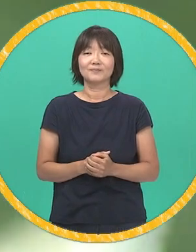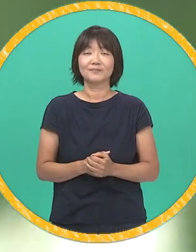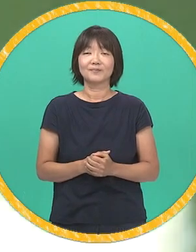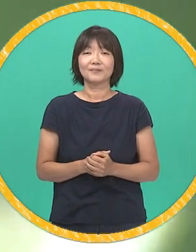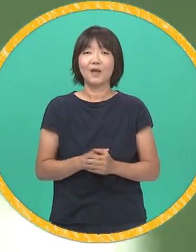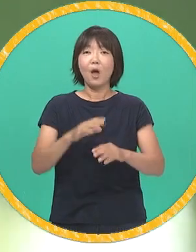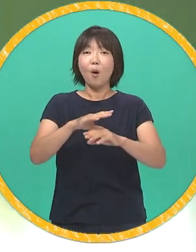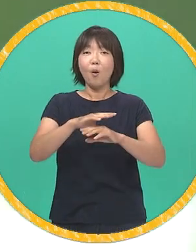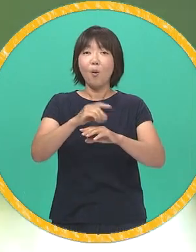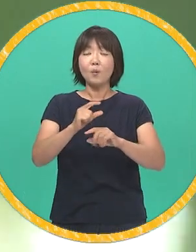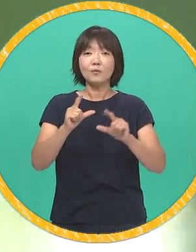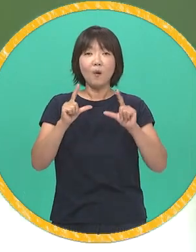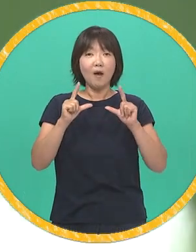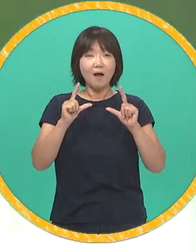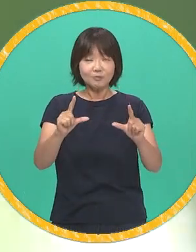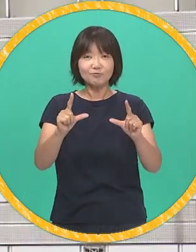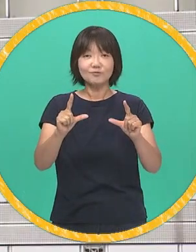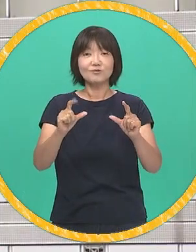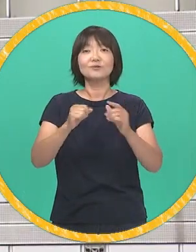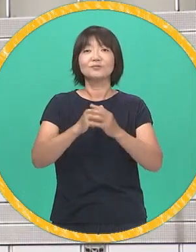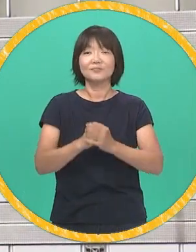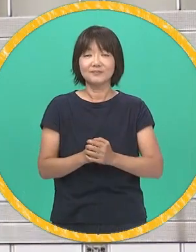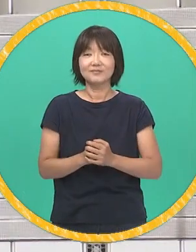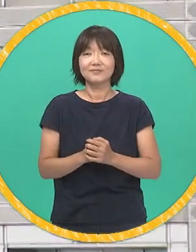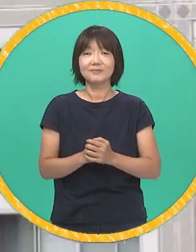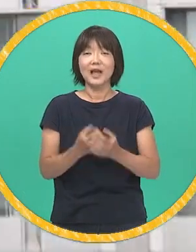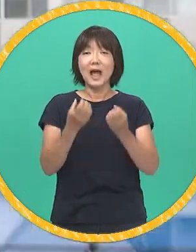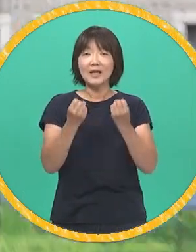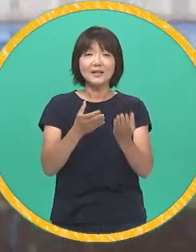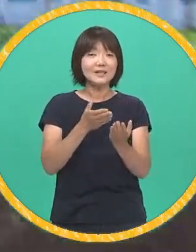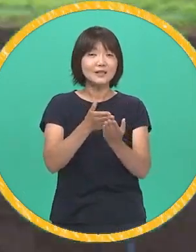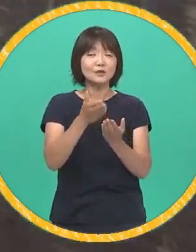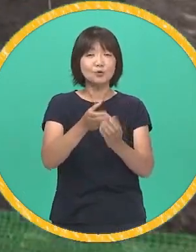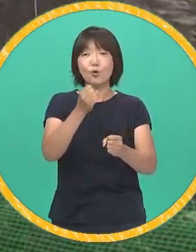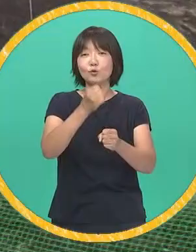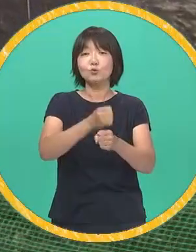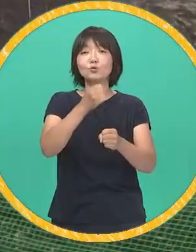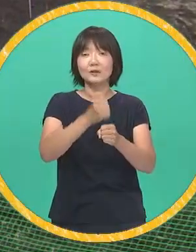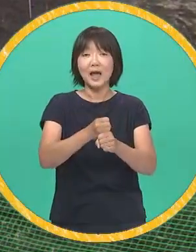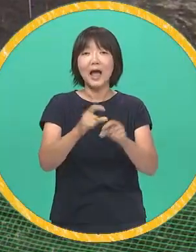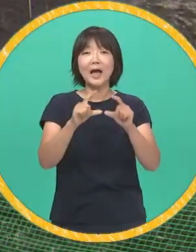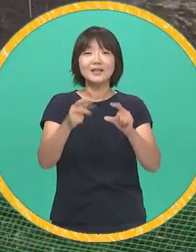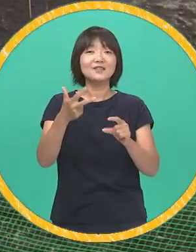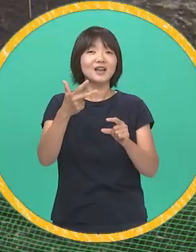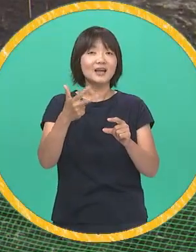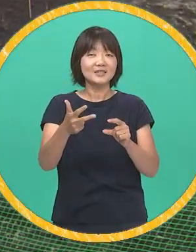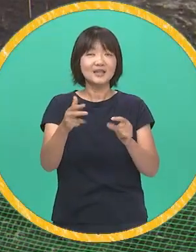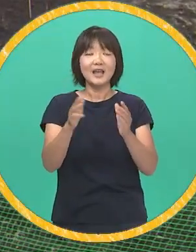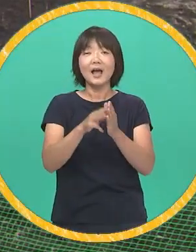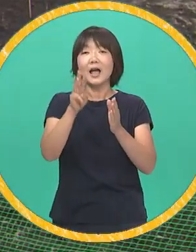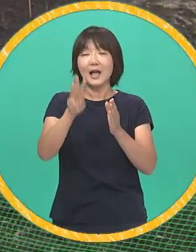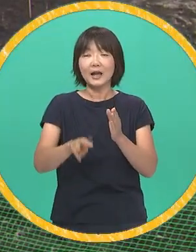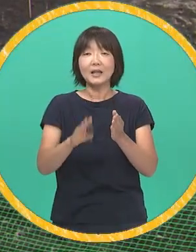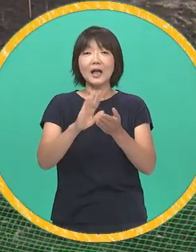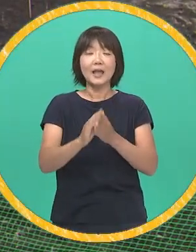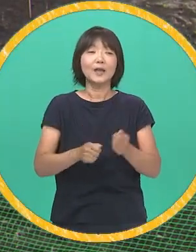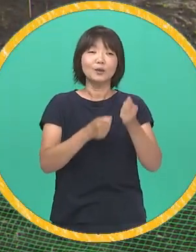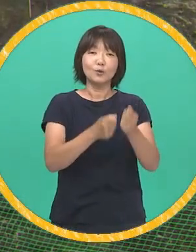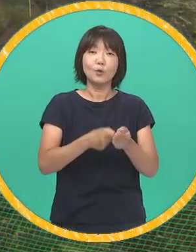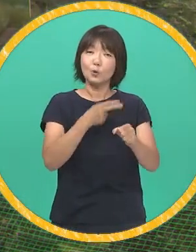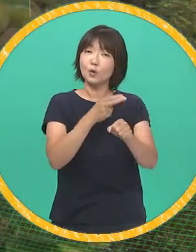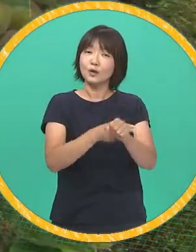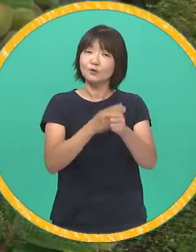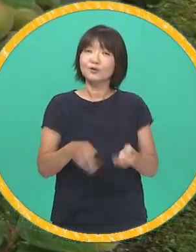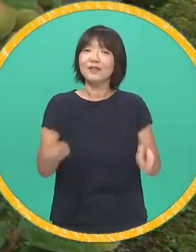本邦初公開位新品種の梅が誕生した平塚市の神奈川県農業技術センター